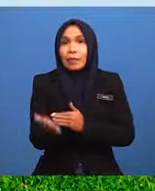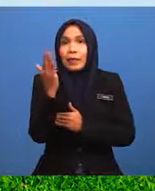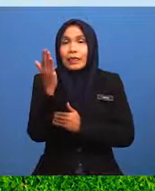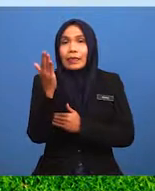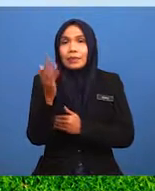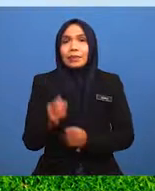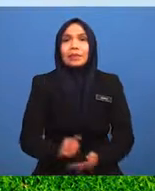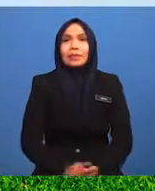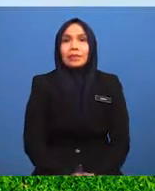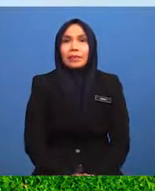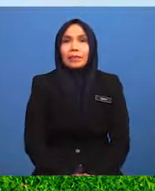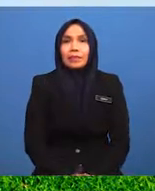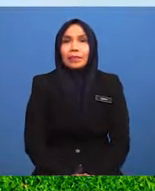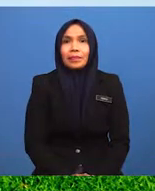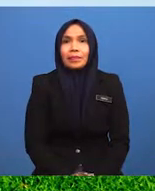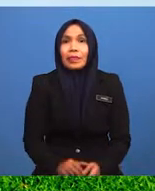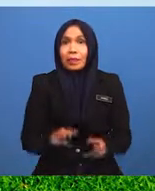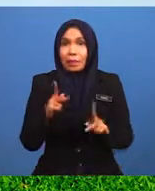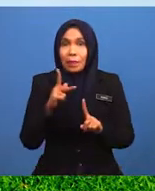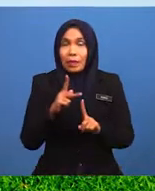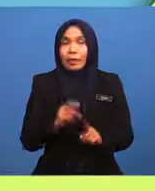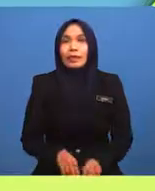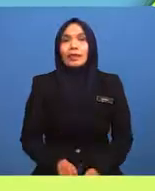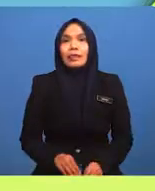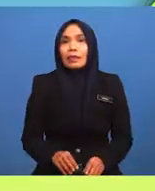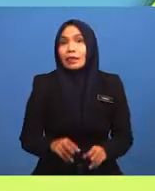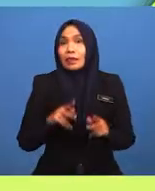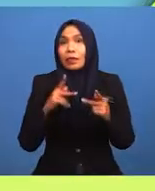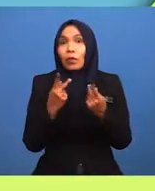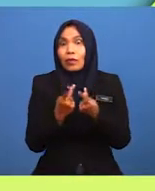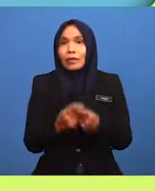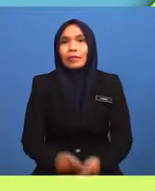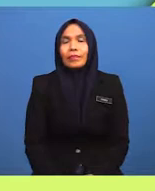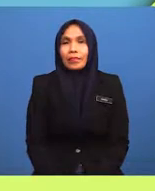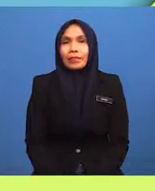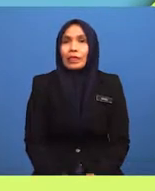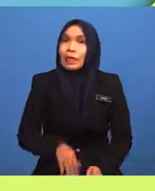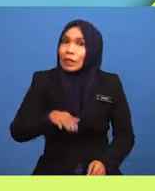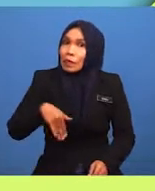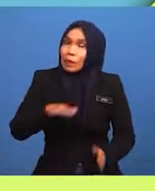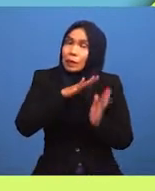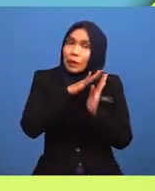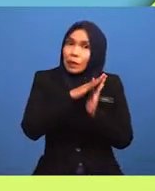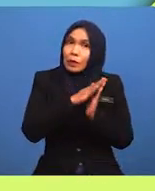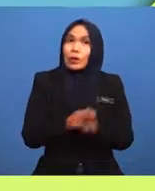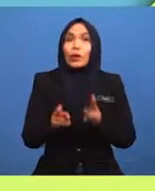dan mengucapkan selamat malam sebelum tidur. Selamat malam,